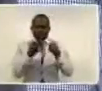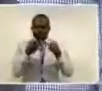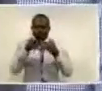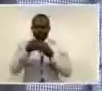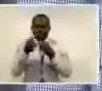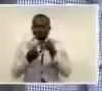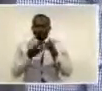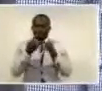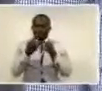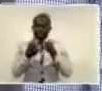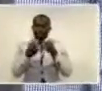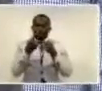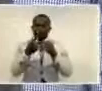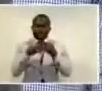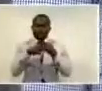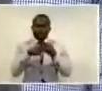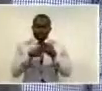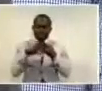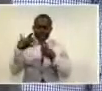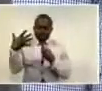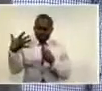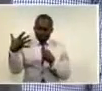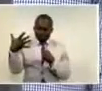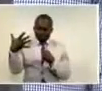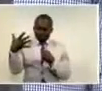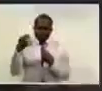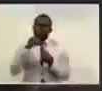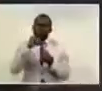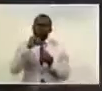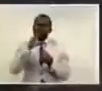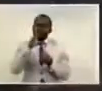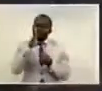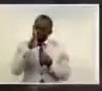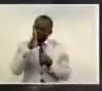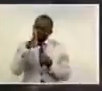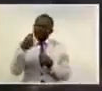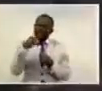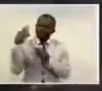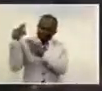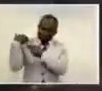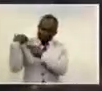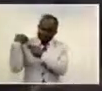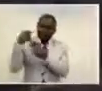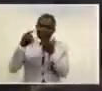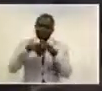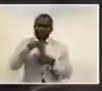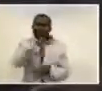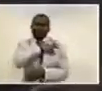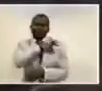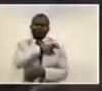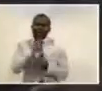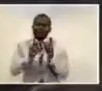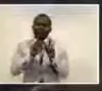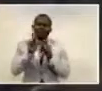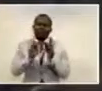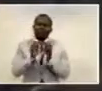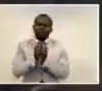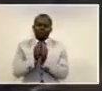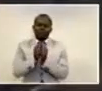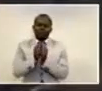by'94 95 ibirarane by'imishahara ntabwo nirwa mbitendaho nabyo n'indo bishinzwe ibintu by'imishahara y'abantu